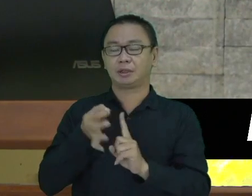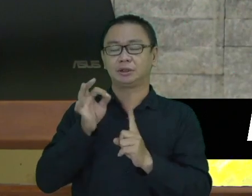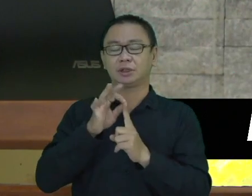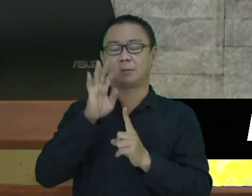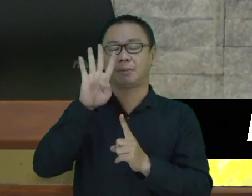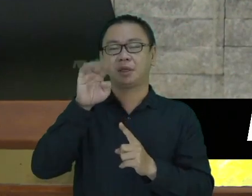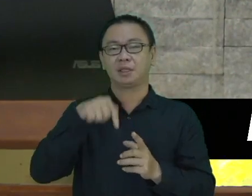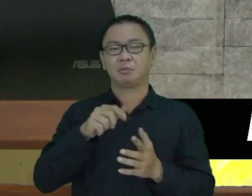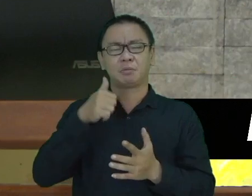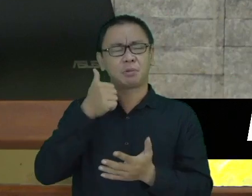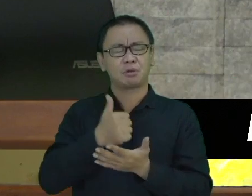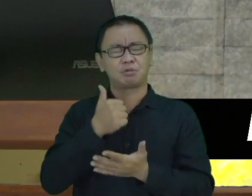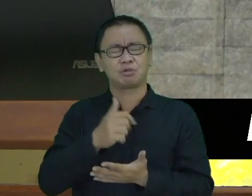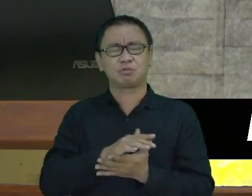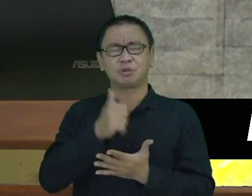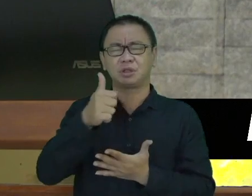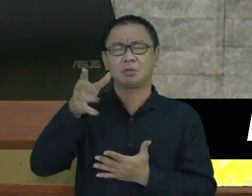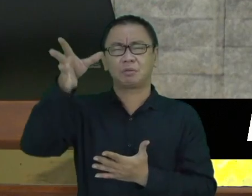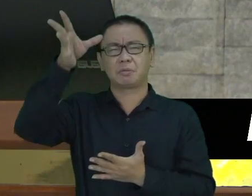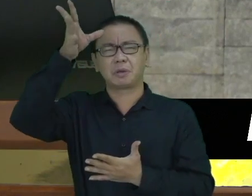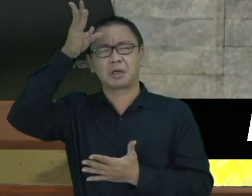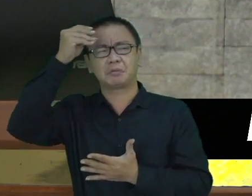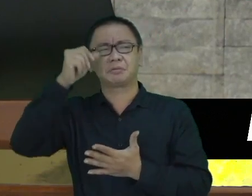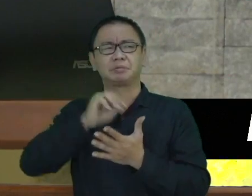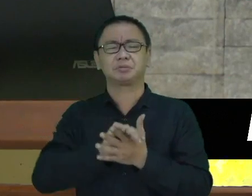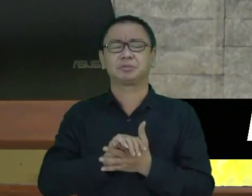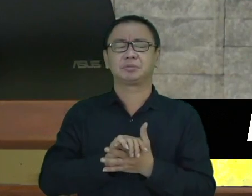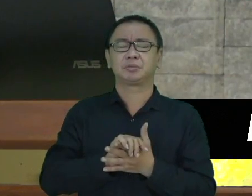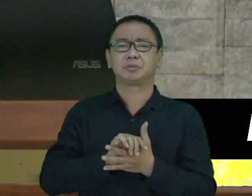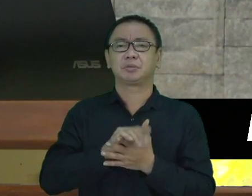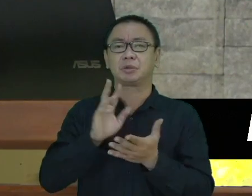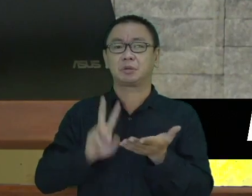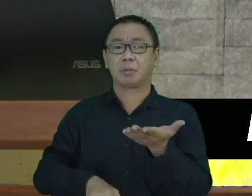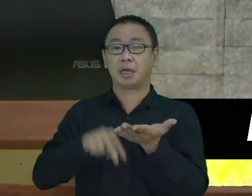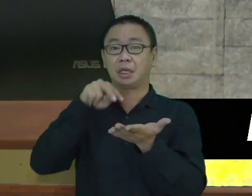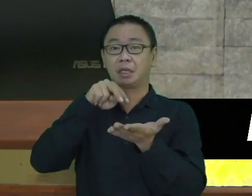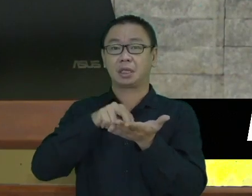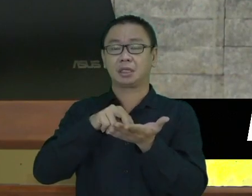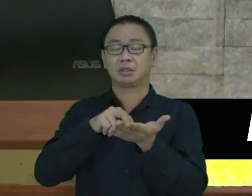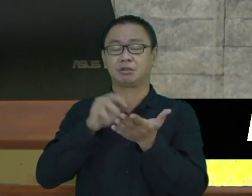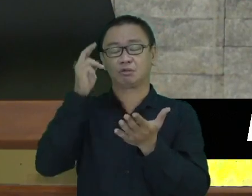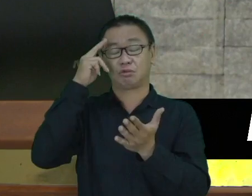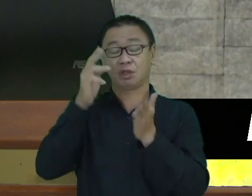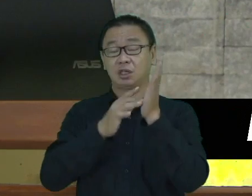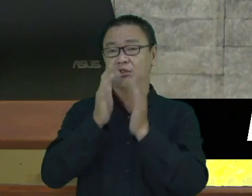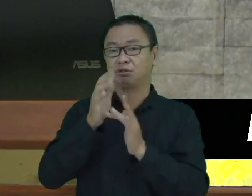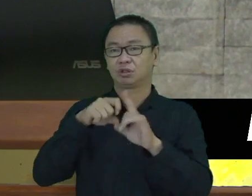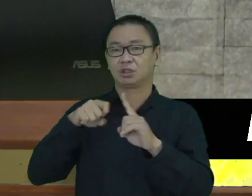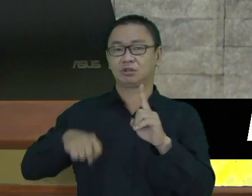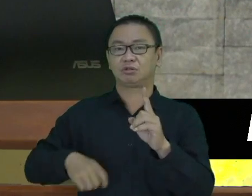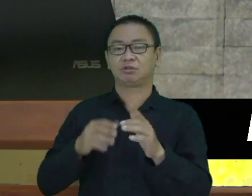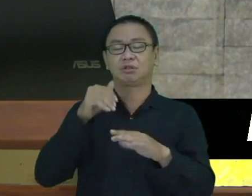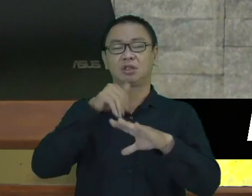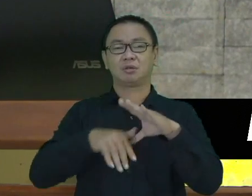kita betul-betul dapat menghayati akan kebangkitan daripada Tuhan Yesus Kristus di dalam kehidupan kita,